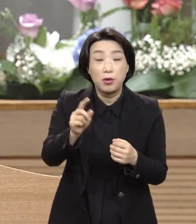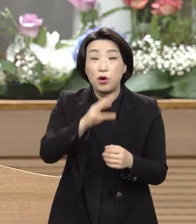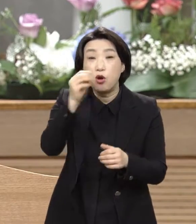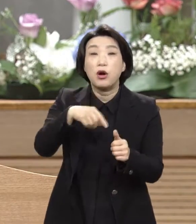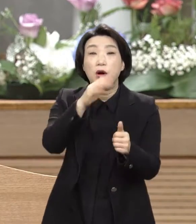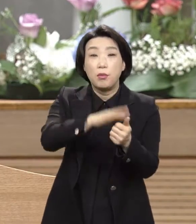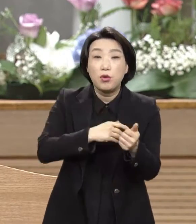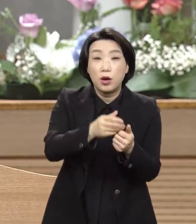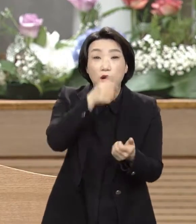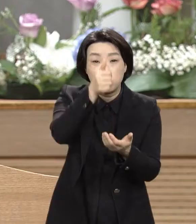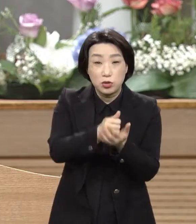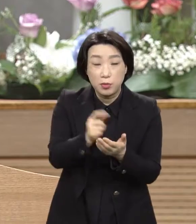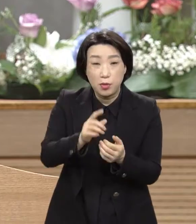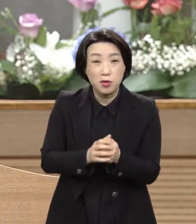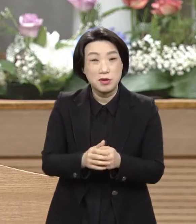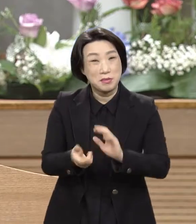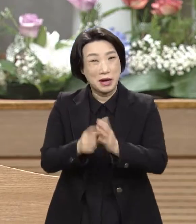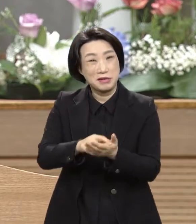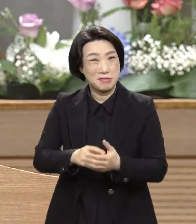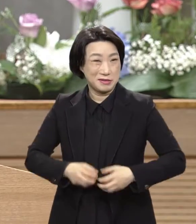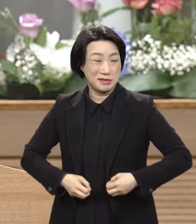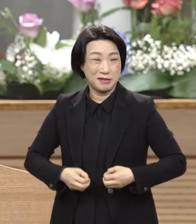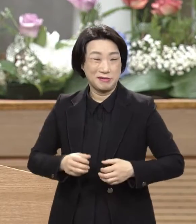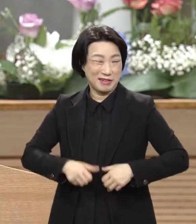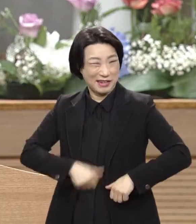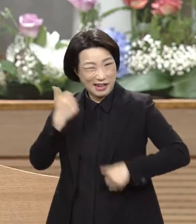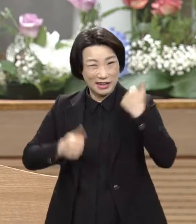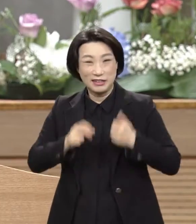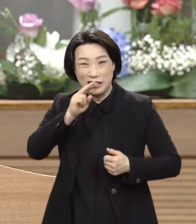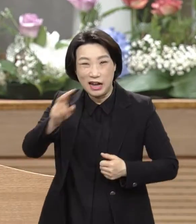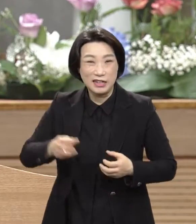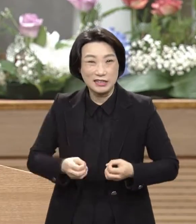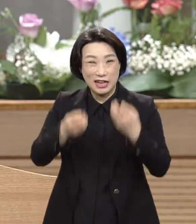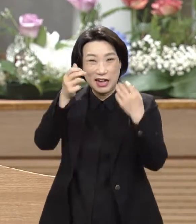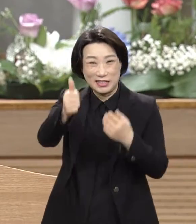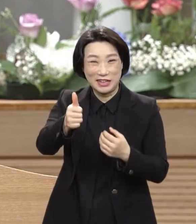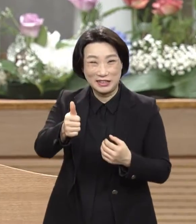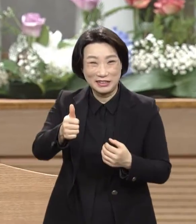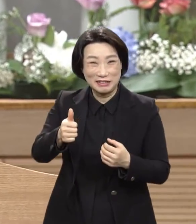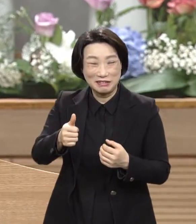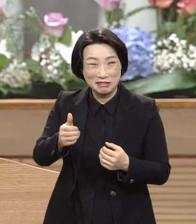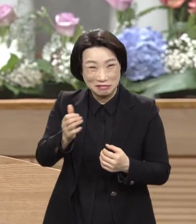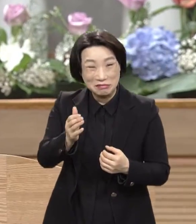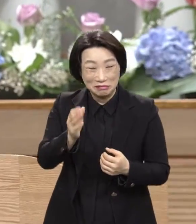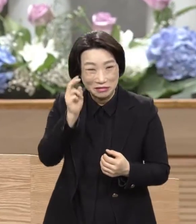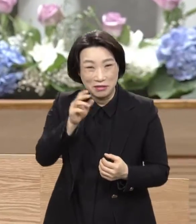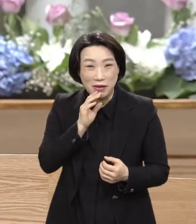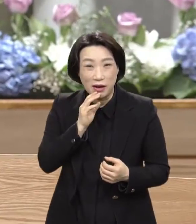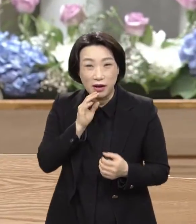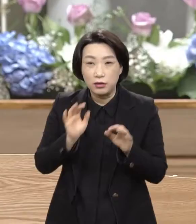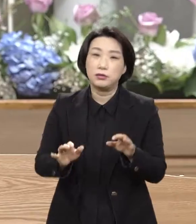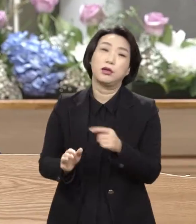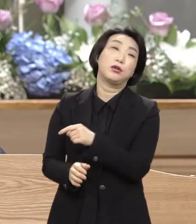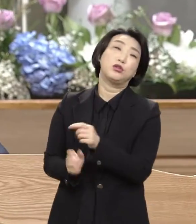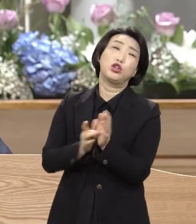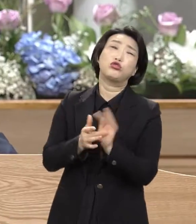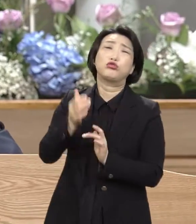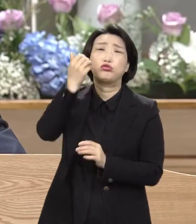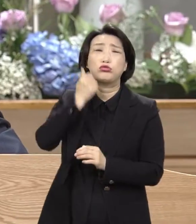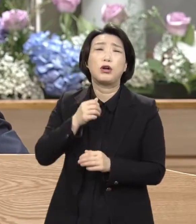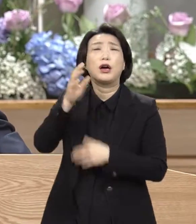이 정도는 분은 내야 제사장이 아니냐 그 말이요. 그러나 그는 하나님의